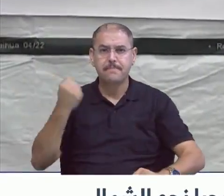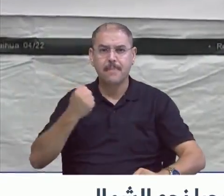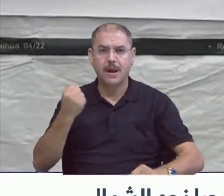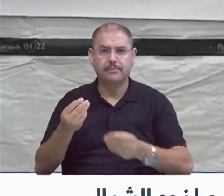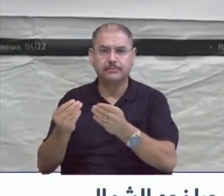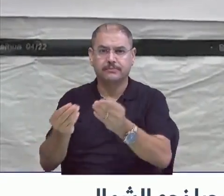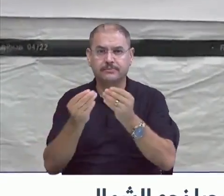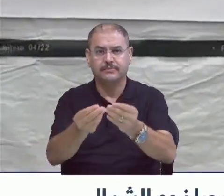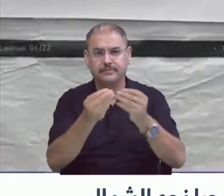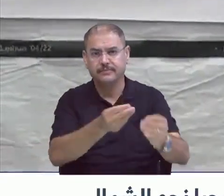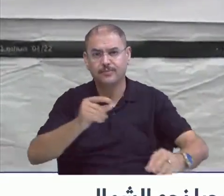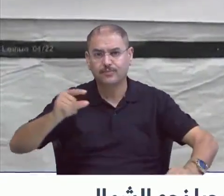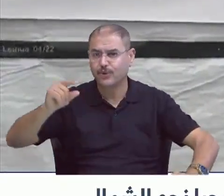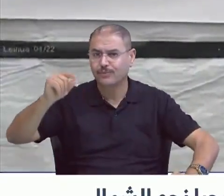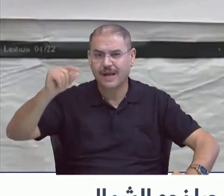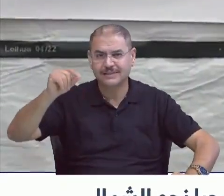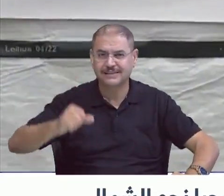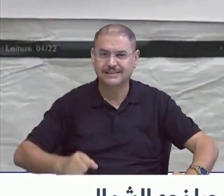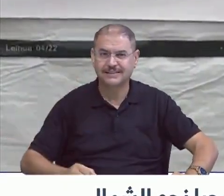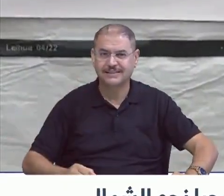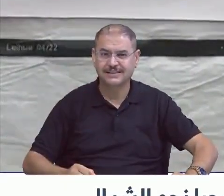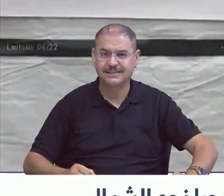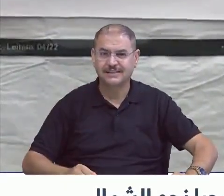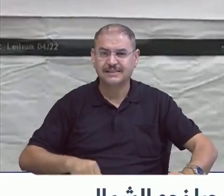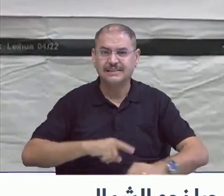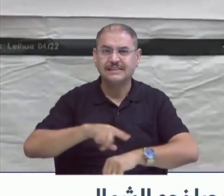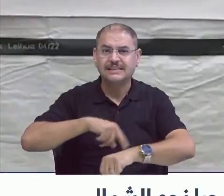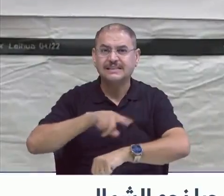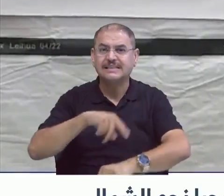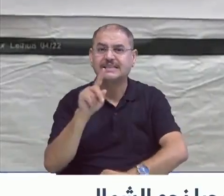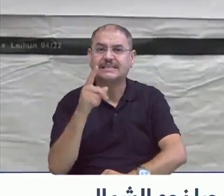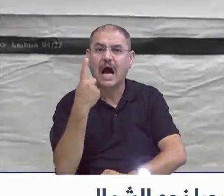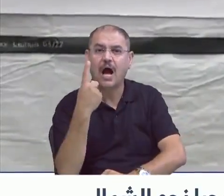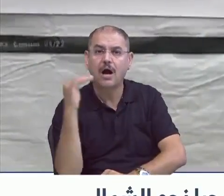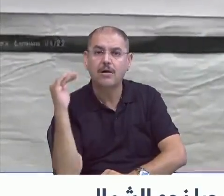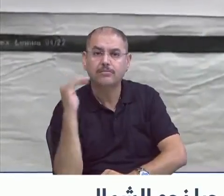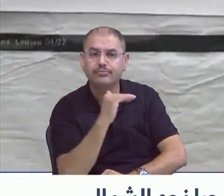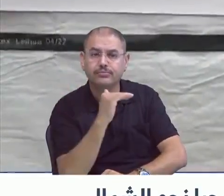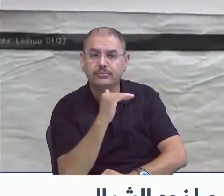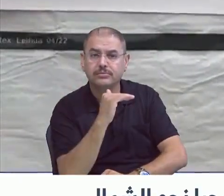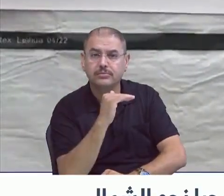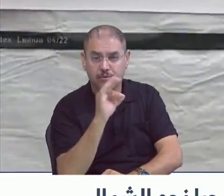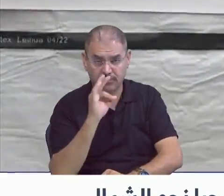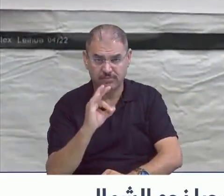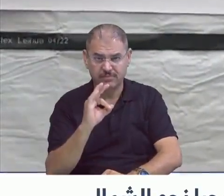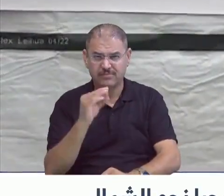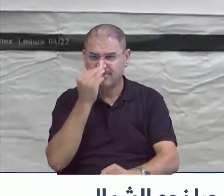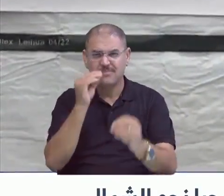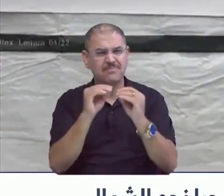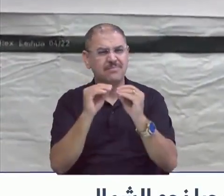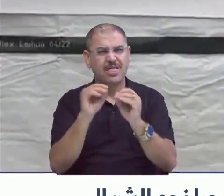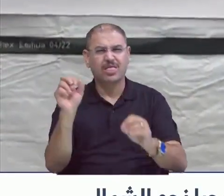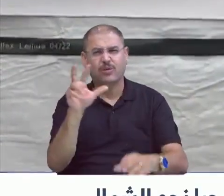ومميز بتركيب طرف صناعي خلال ساعة فيما يحتاج المريض بالظروف الاعتيادية إلى عدة